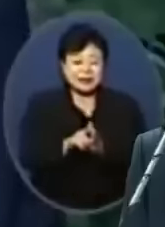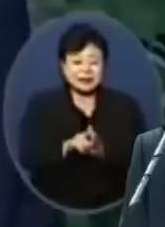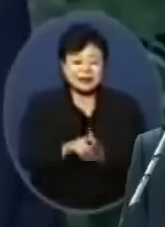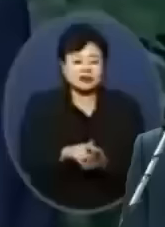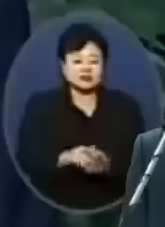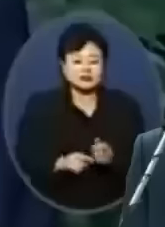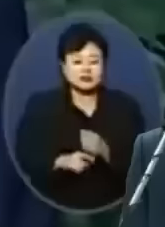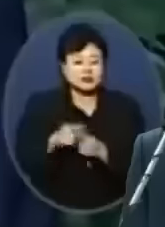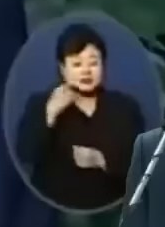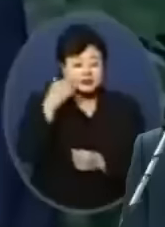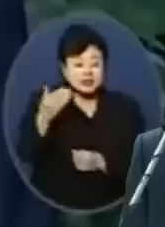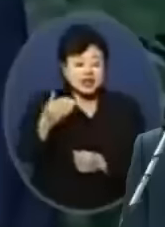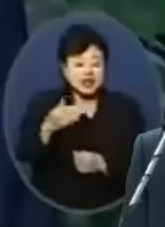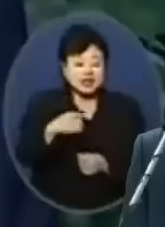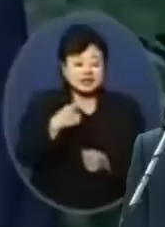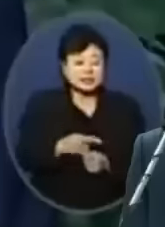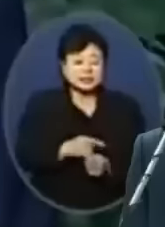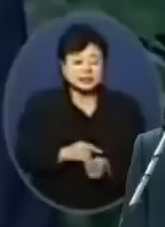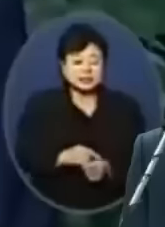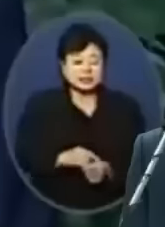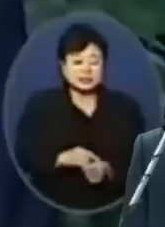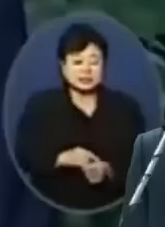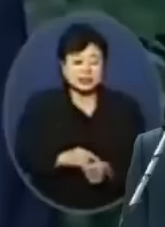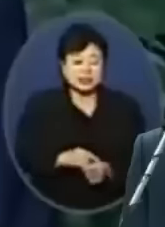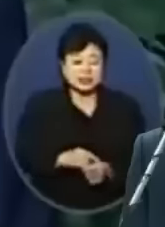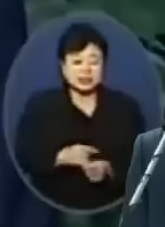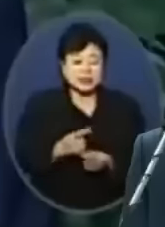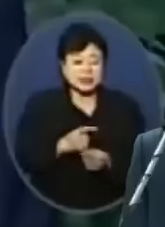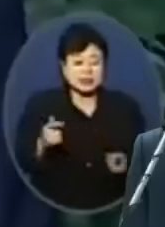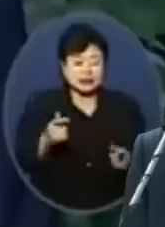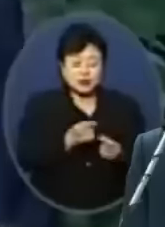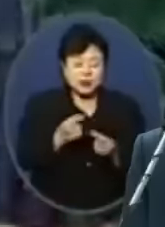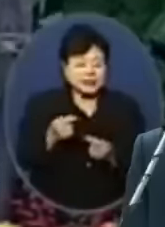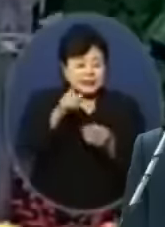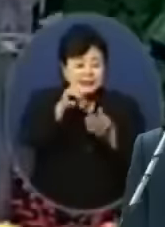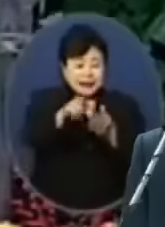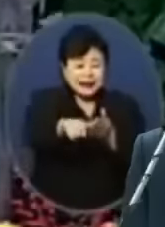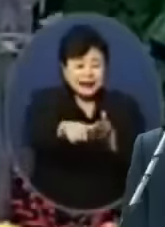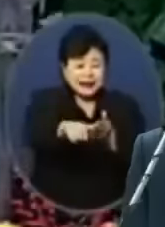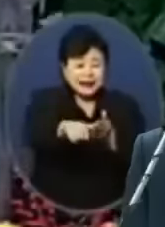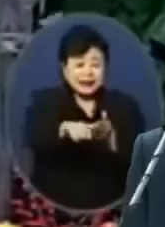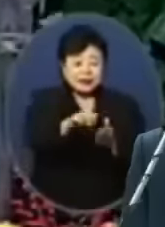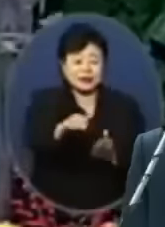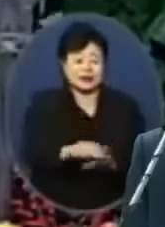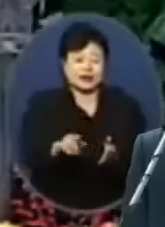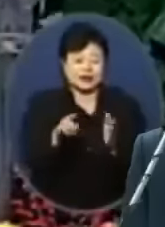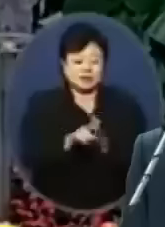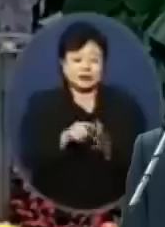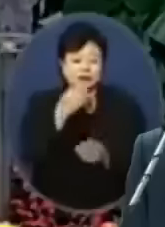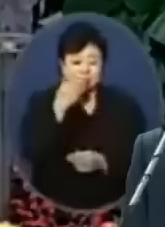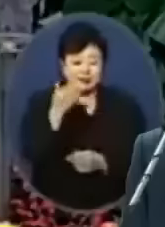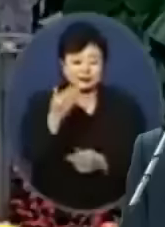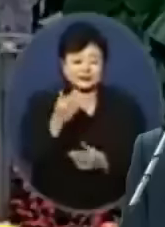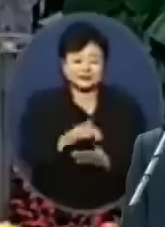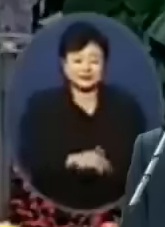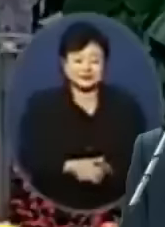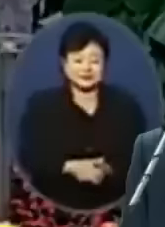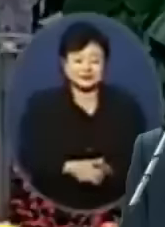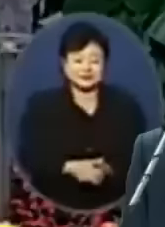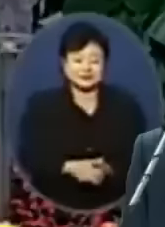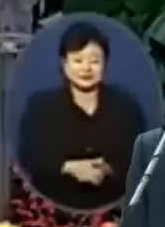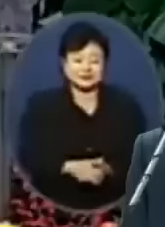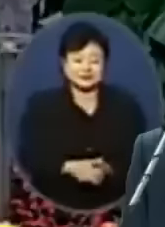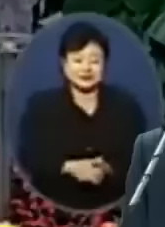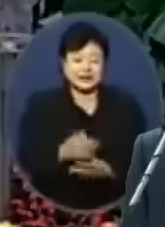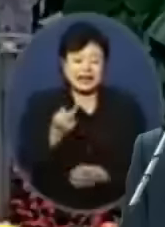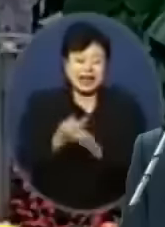하면 자연 만물이 결코 변하지 않고 동일할 때 우리가 그것을 믿을 수 있습니다.